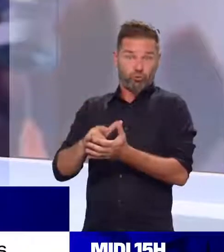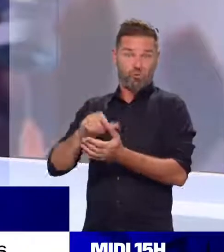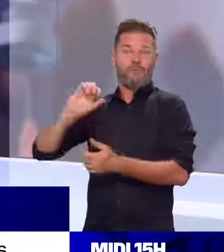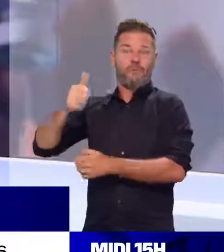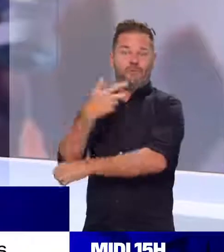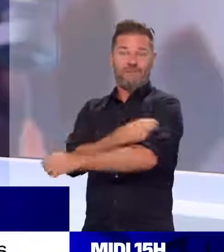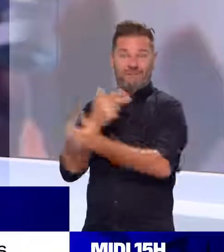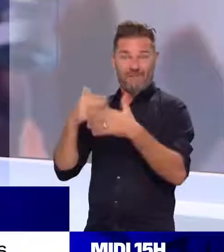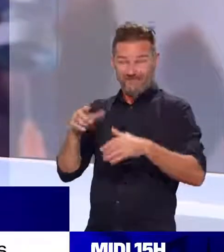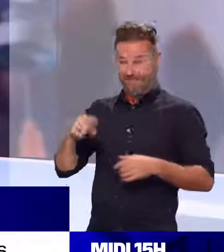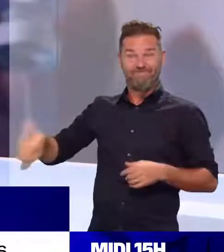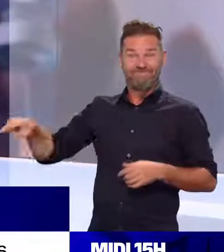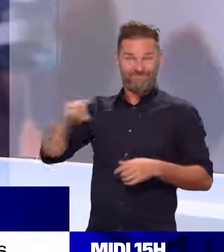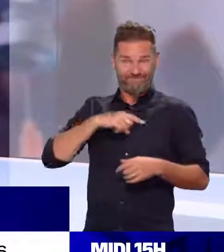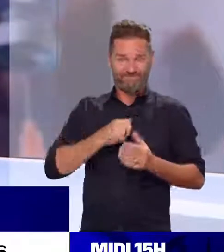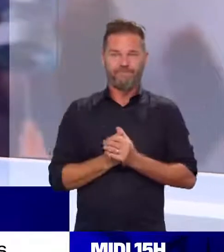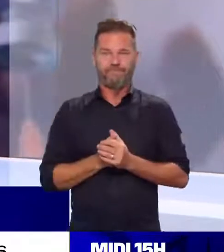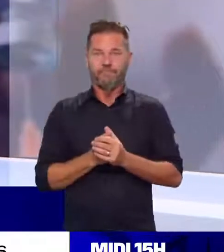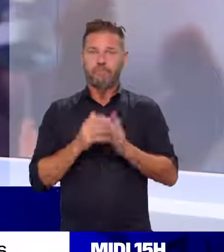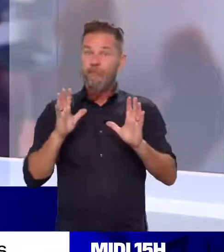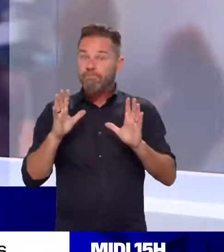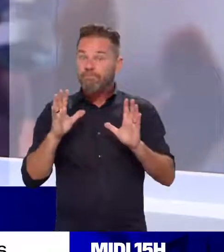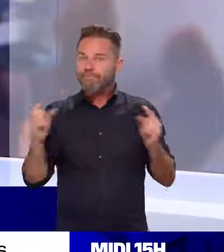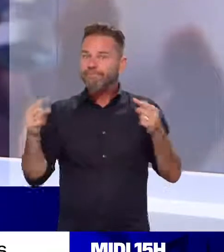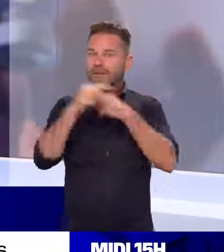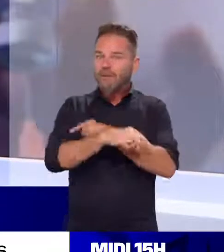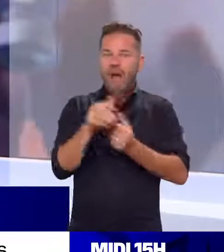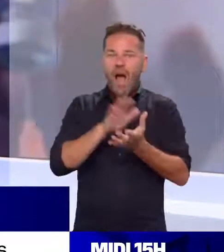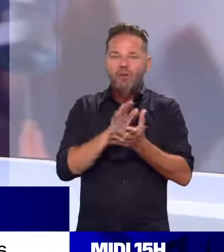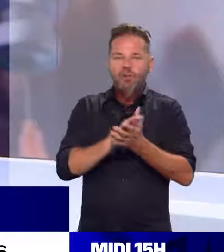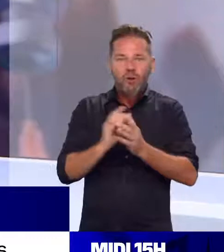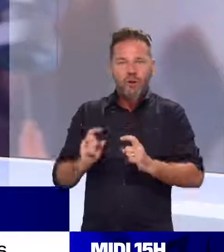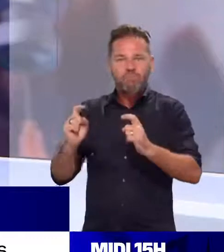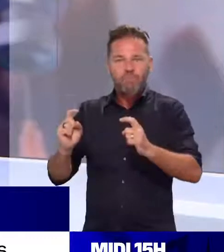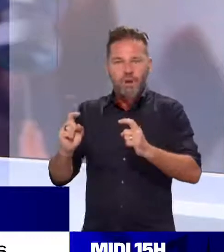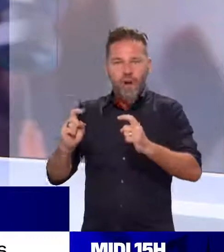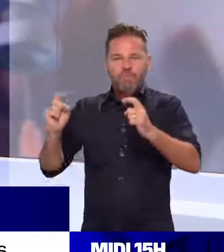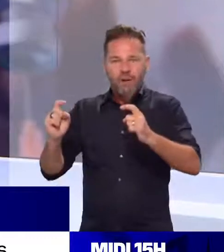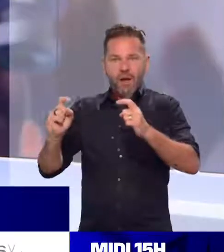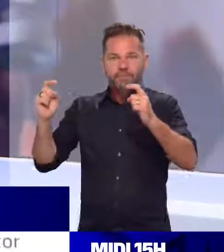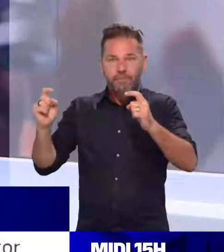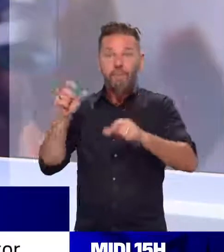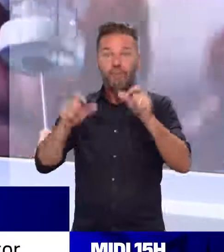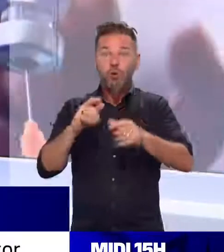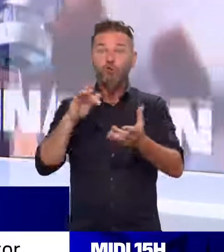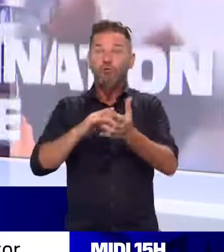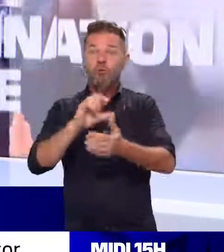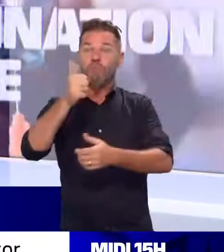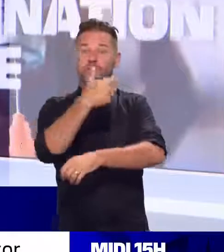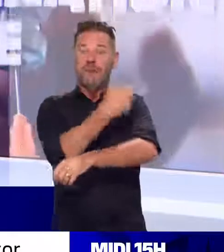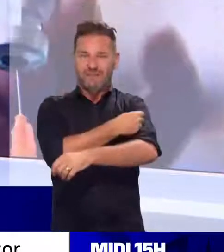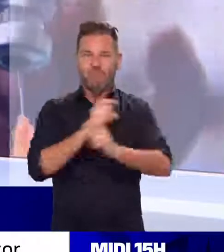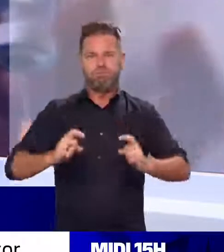12,4% d'entre eux n'ont reçu qu'une première dose. Mais à l'inverse, plus on monte en âge, vous allez voir, plus ce nombre de primo-vaccinés est important. Chez les plus de 50 ans, par